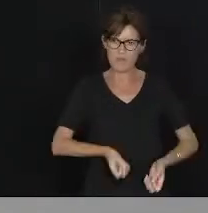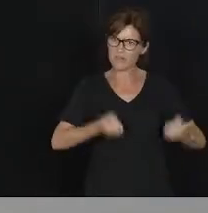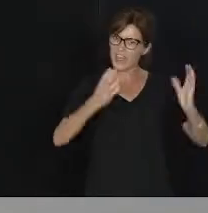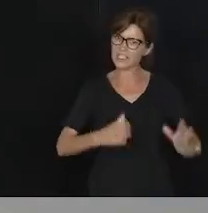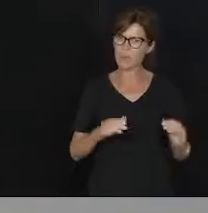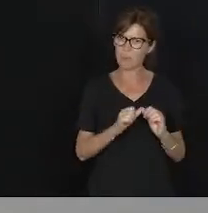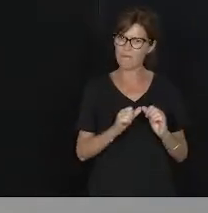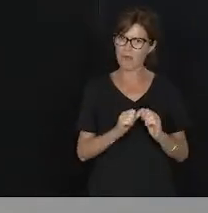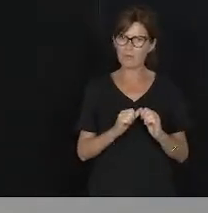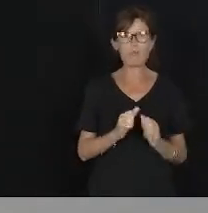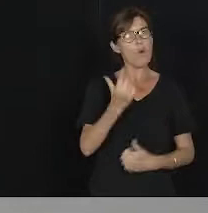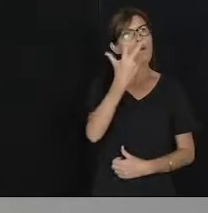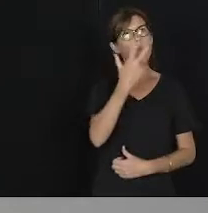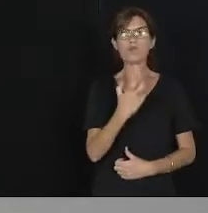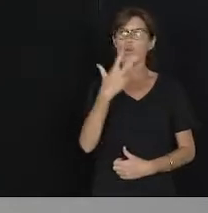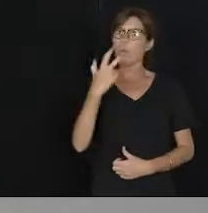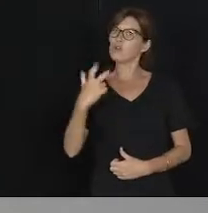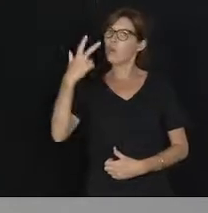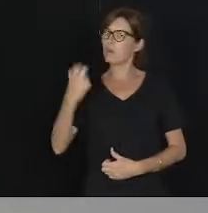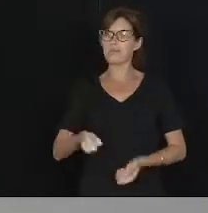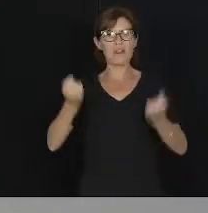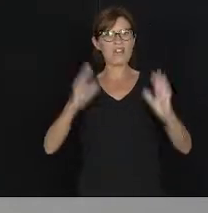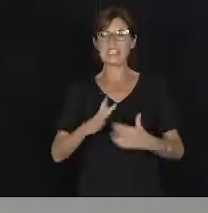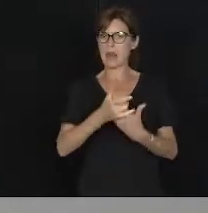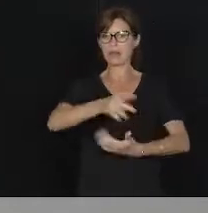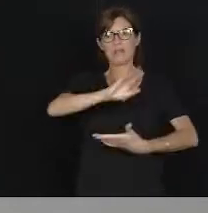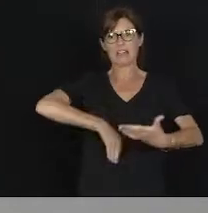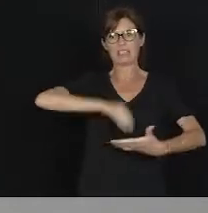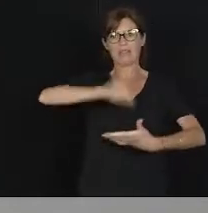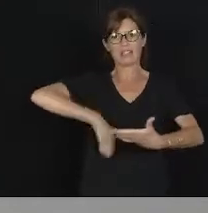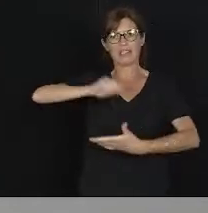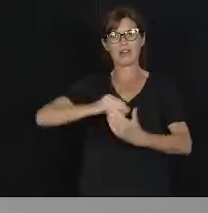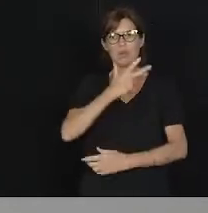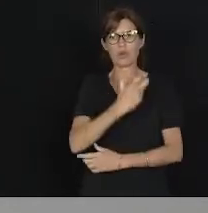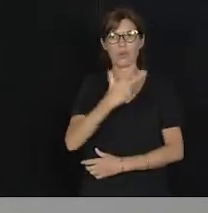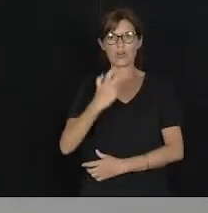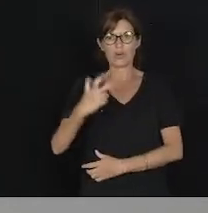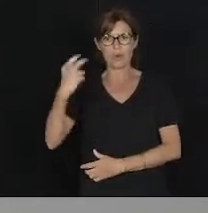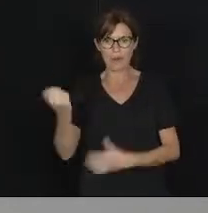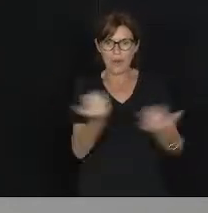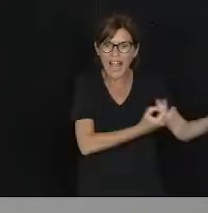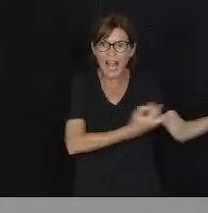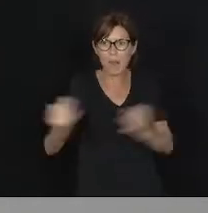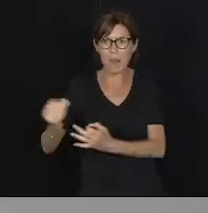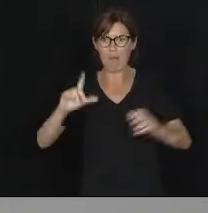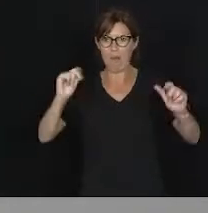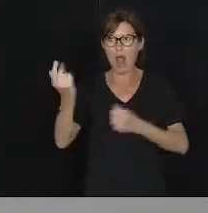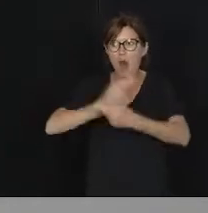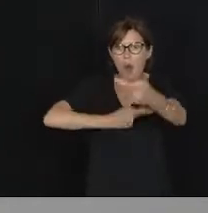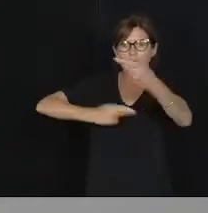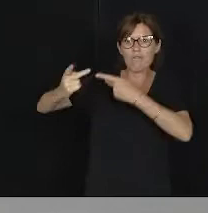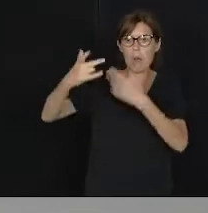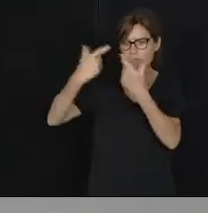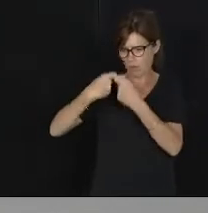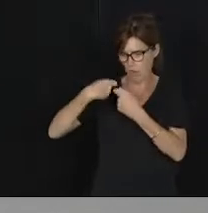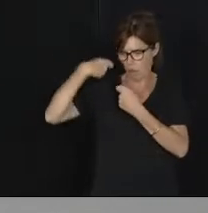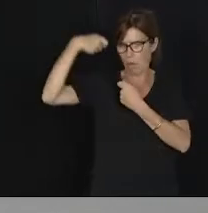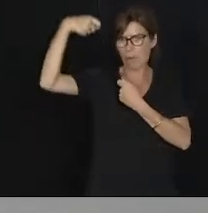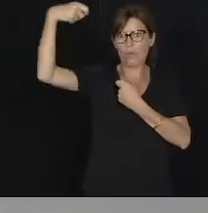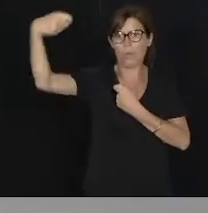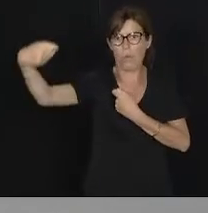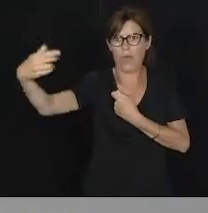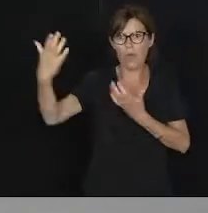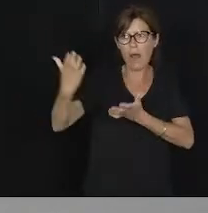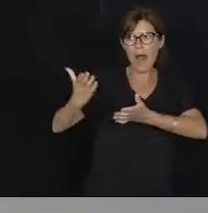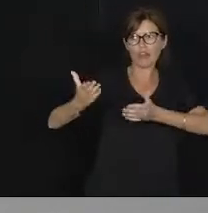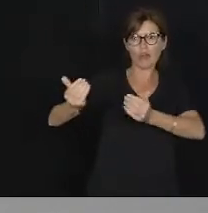dans l'écriture, tous les 3 jours, tous les 2 jours, quotidiennement. Et là, on voit que le temps de la lettre, eh bien, il s'impose de part et d'autre